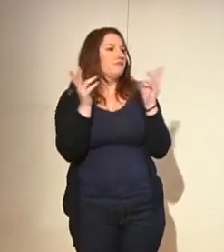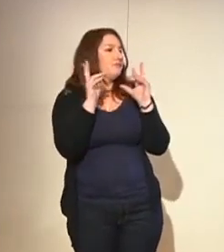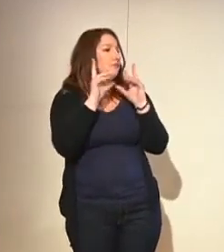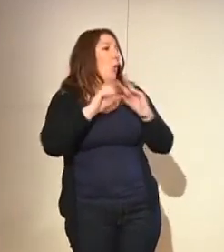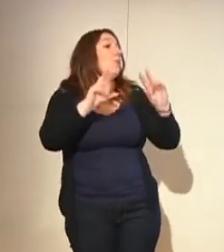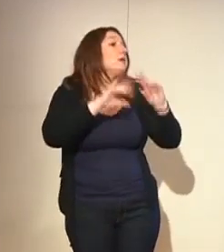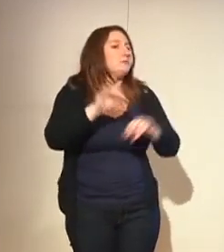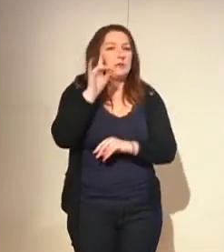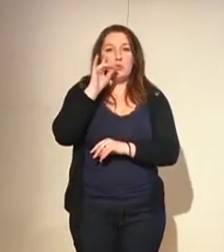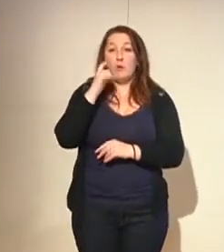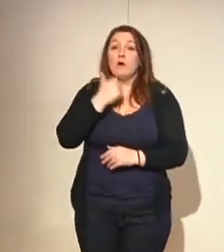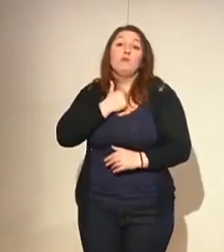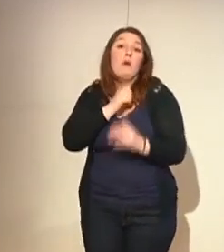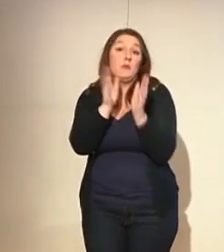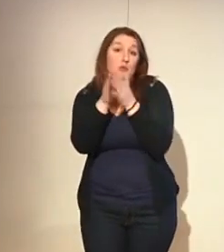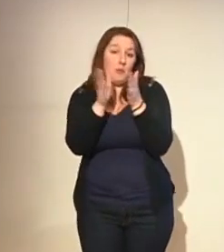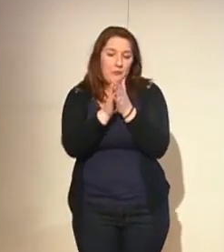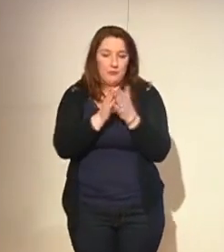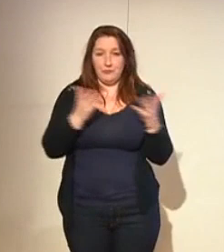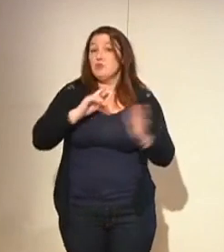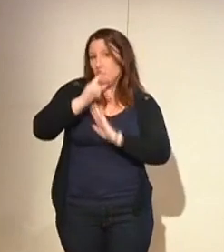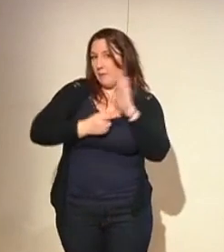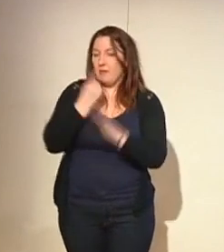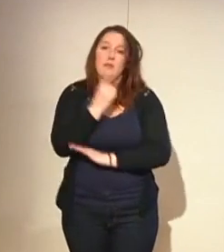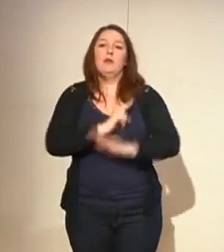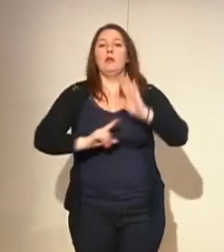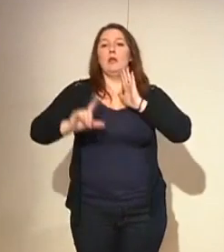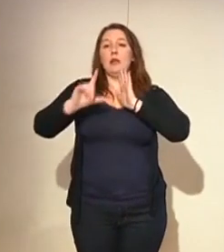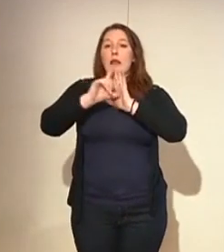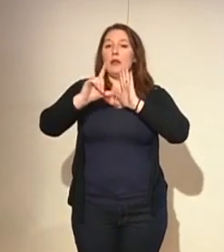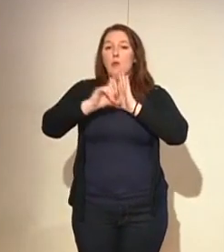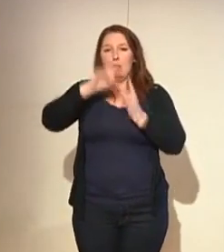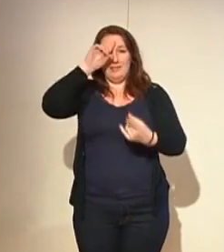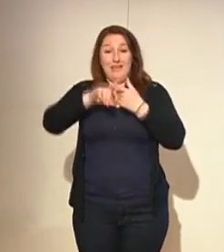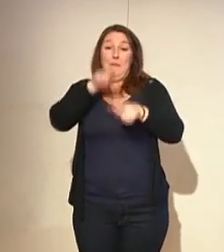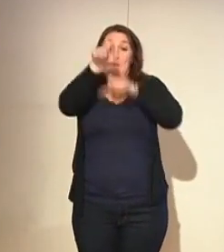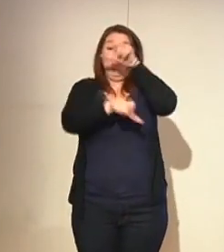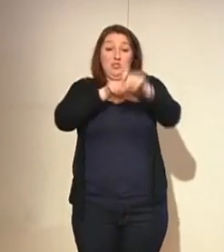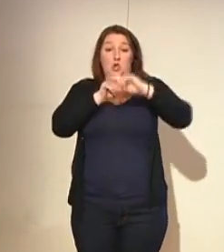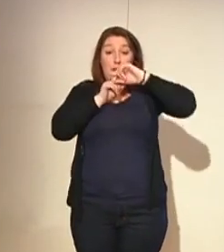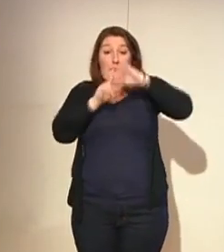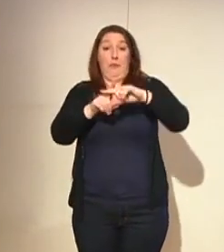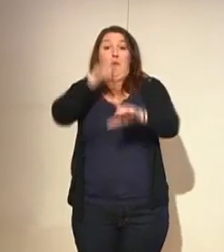fois la loi prévoit sur les votes de